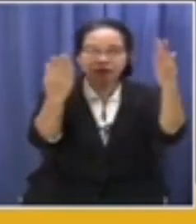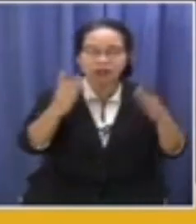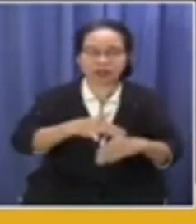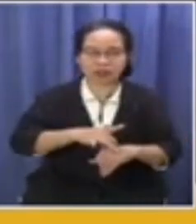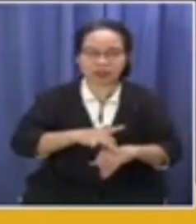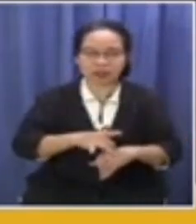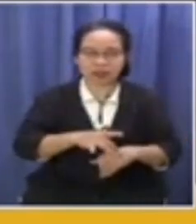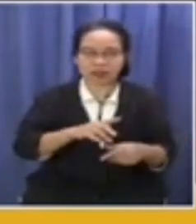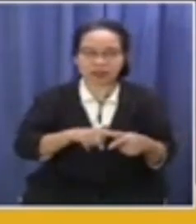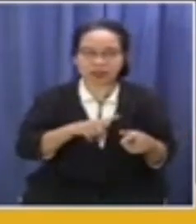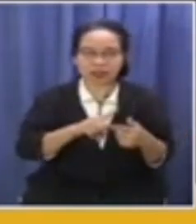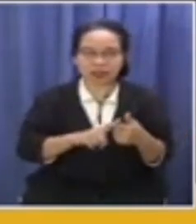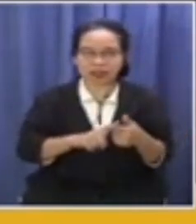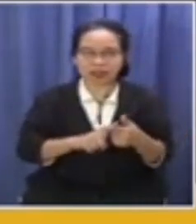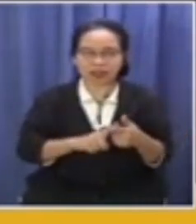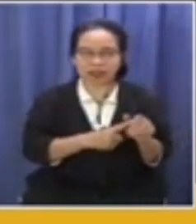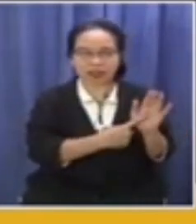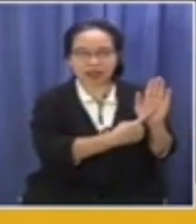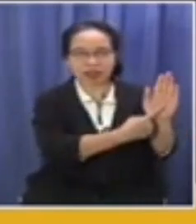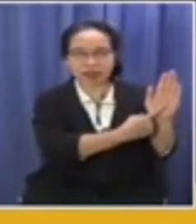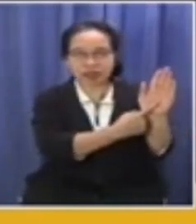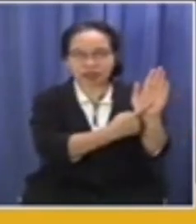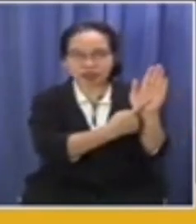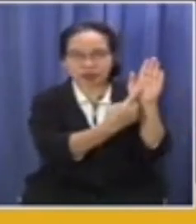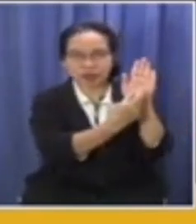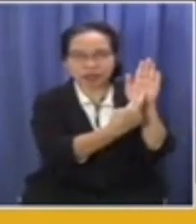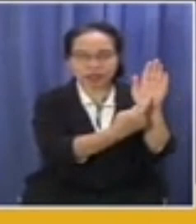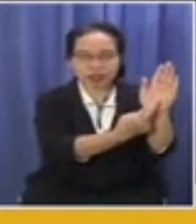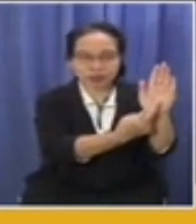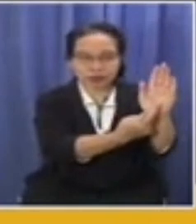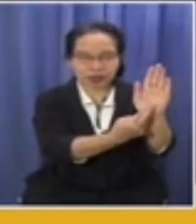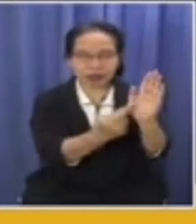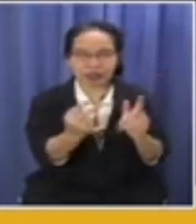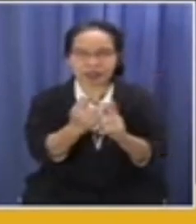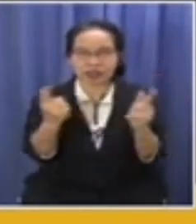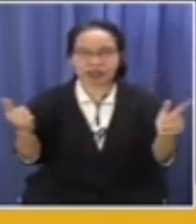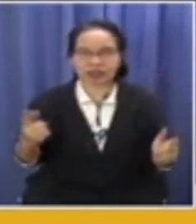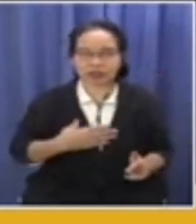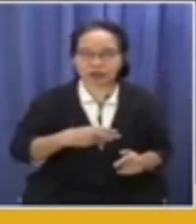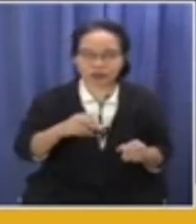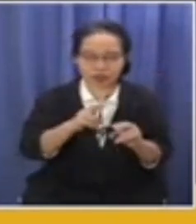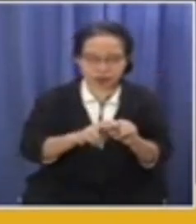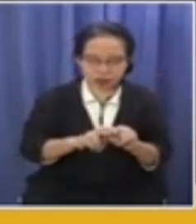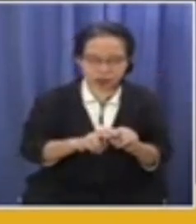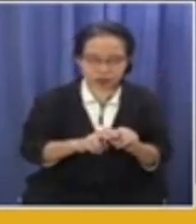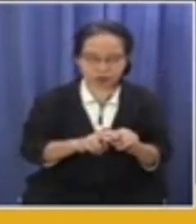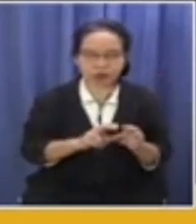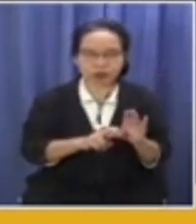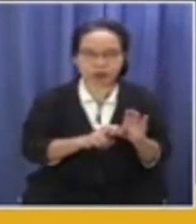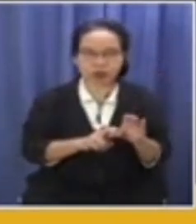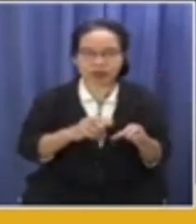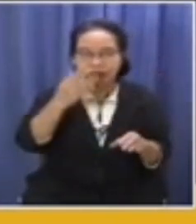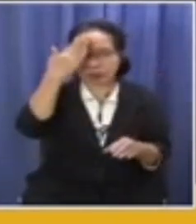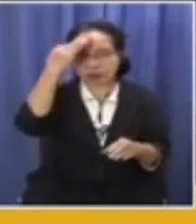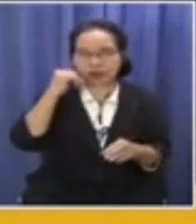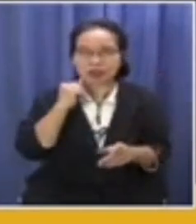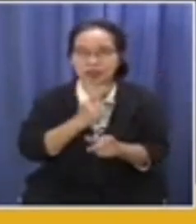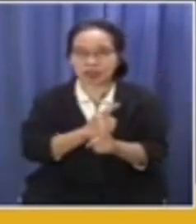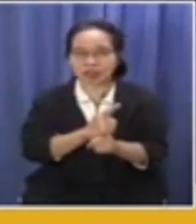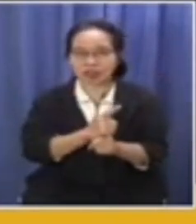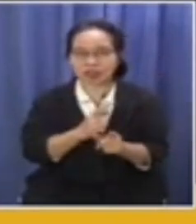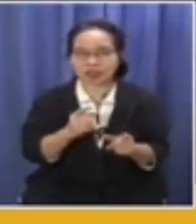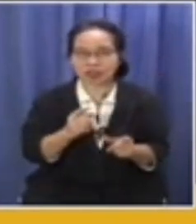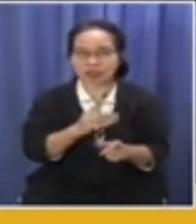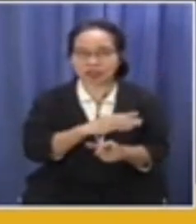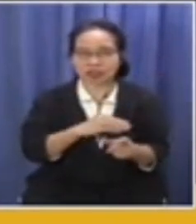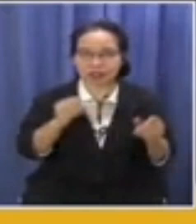langit ma mabantad ngayon marereveal yung great white throne Alam mo po kasi kapatid ganito dapat